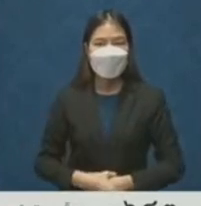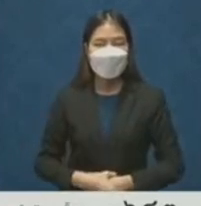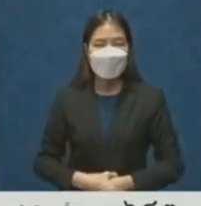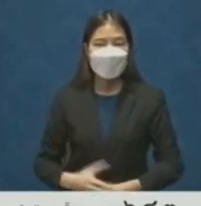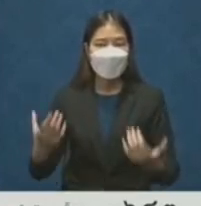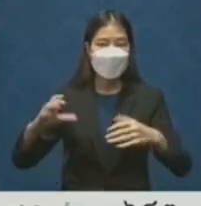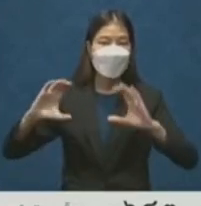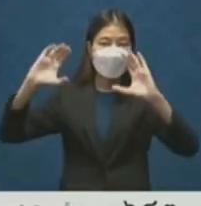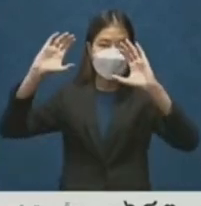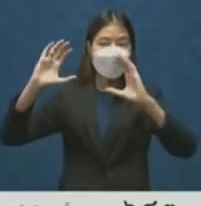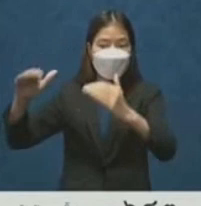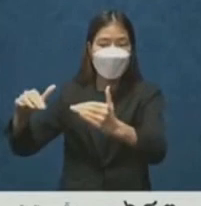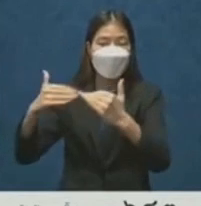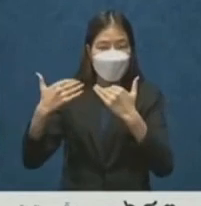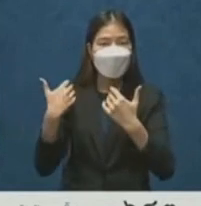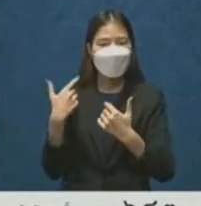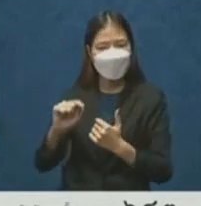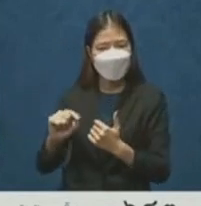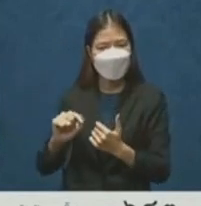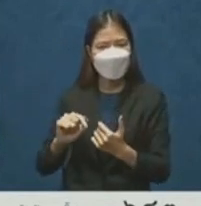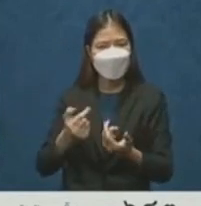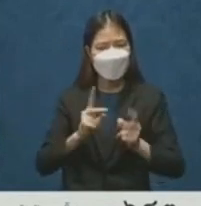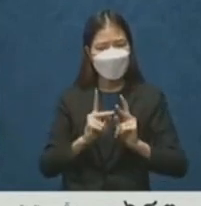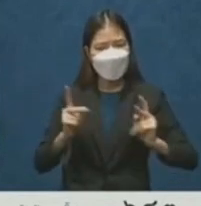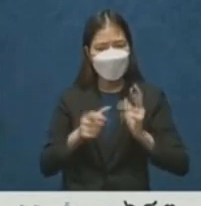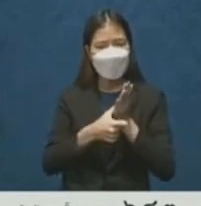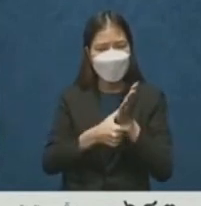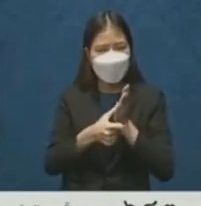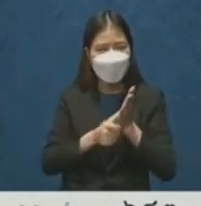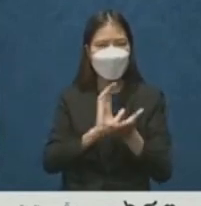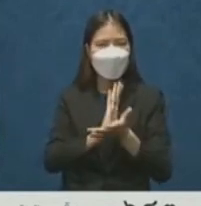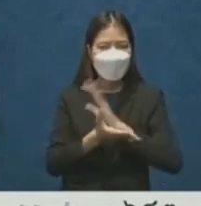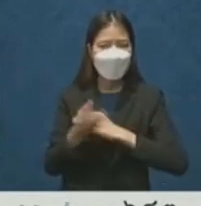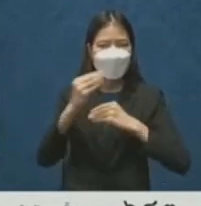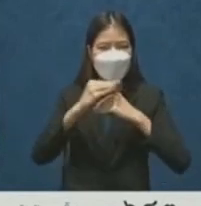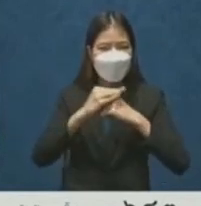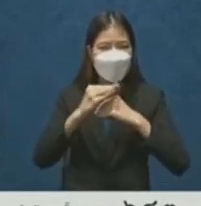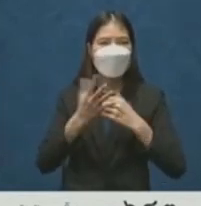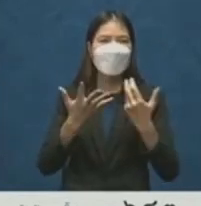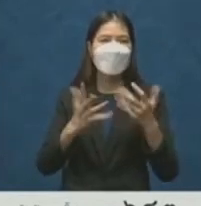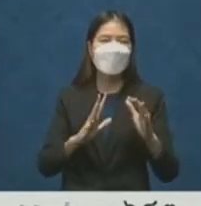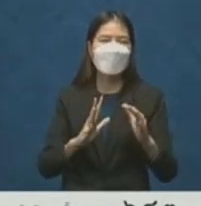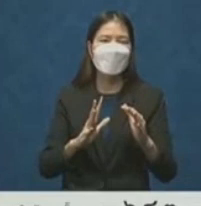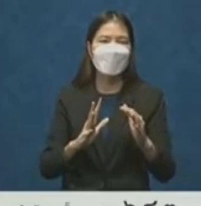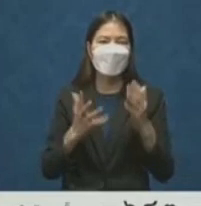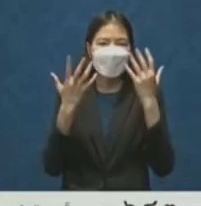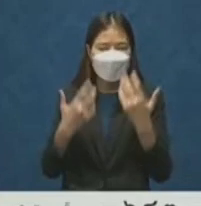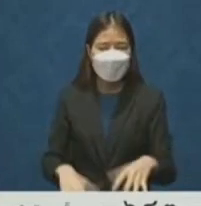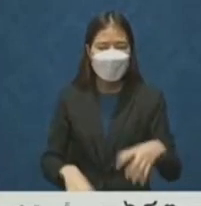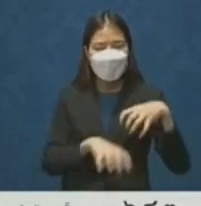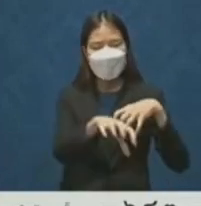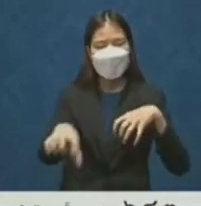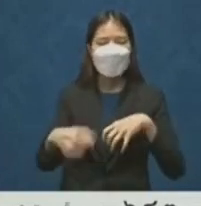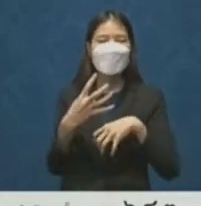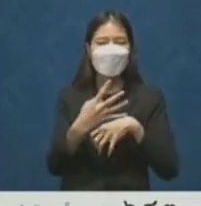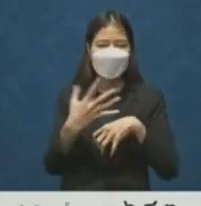แต่ที่รัฐบาลส่งมาทางกรรมธิการก็แก้ไขเพิ่มเติมไปหลายแห่งนะครับ